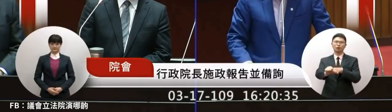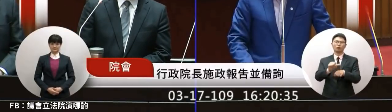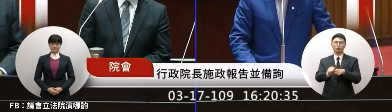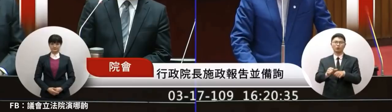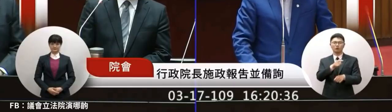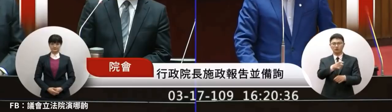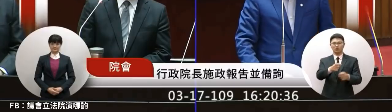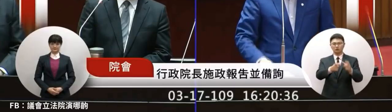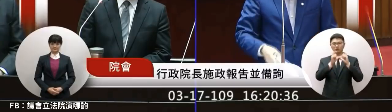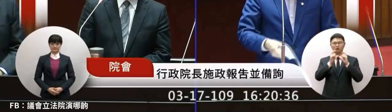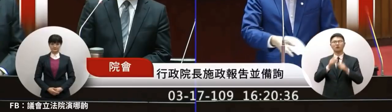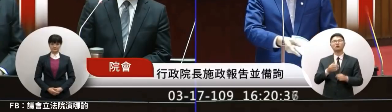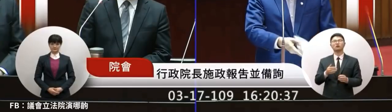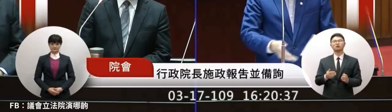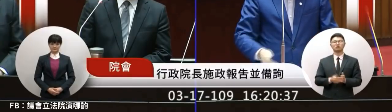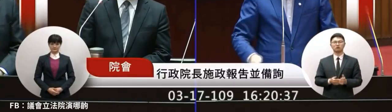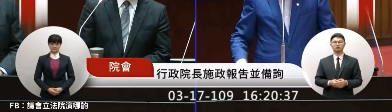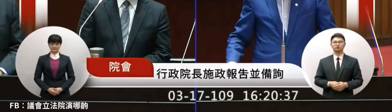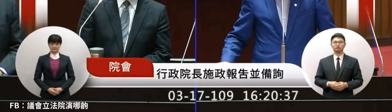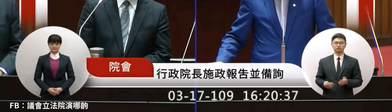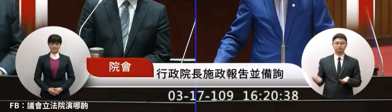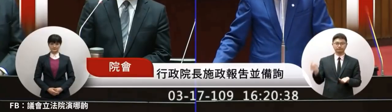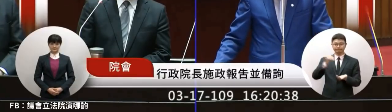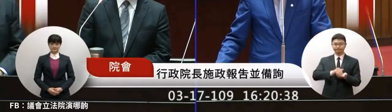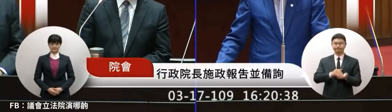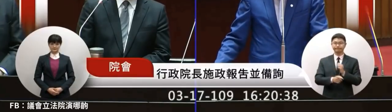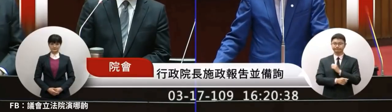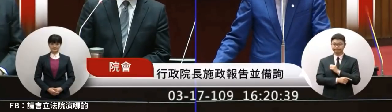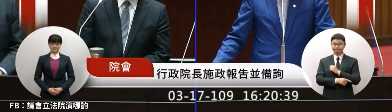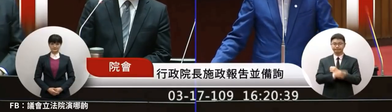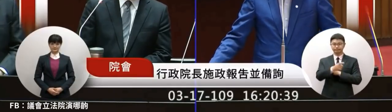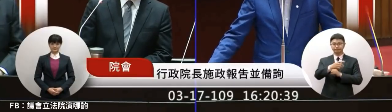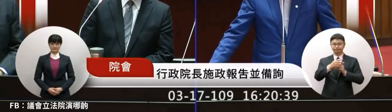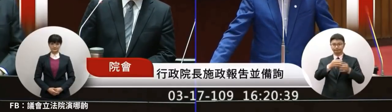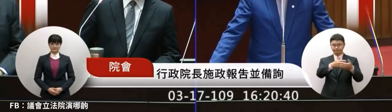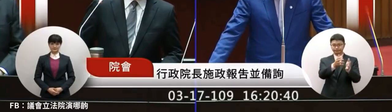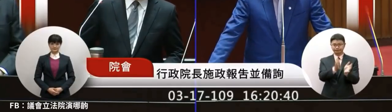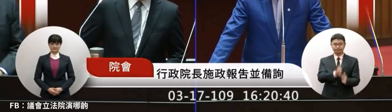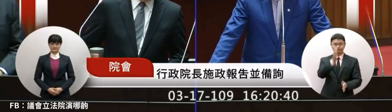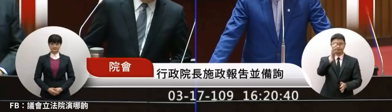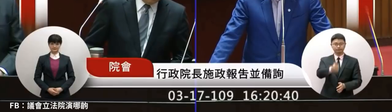问出来。最后，部长说，